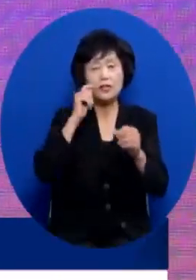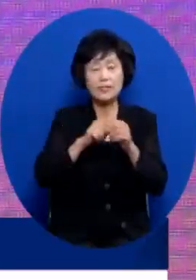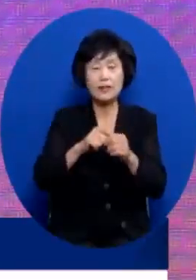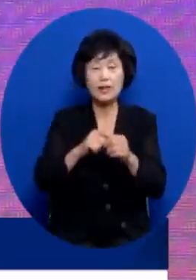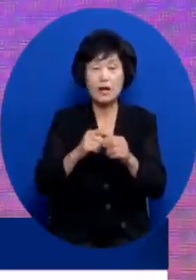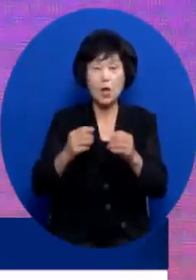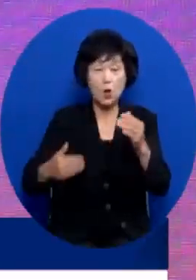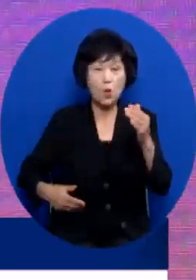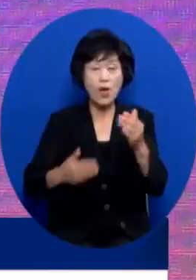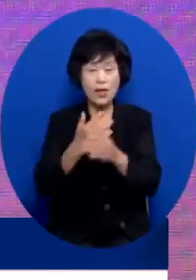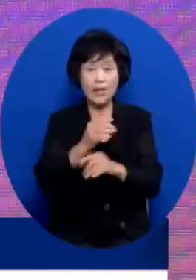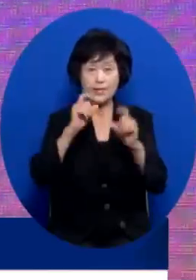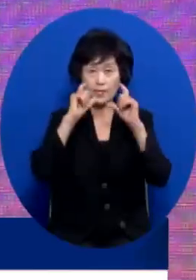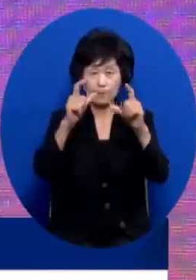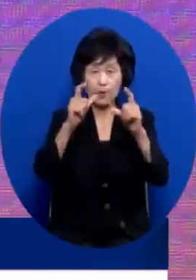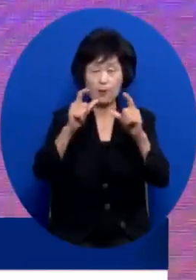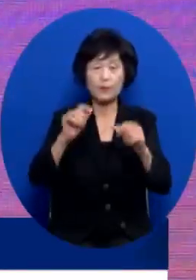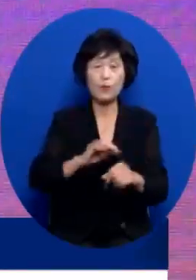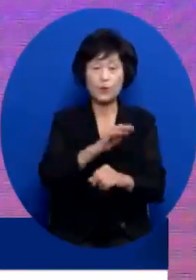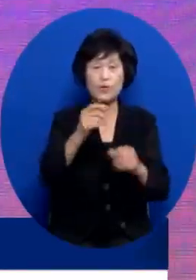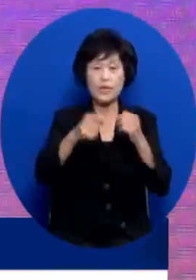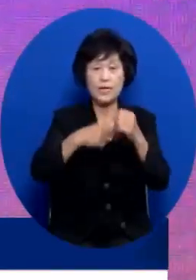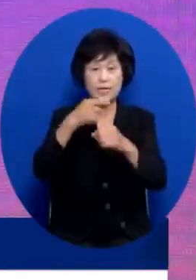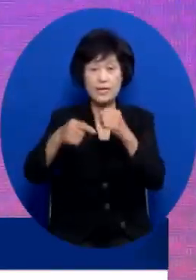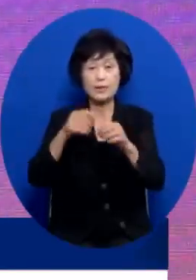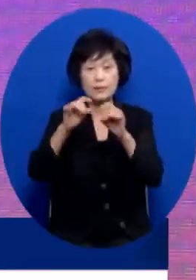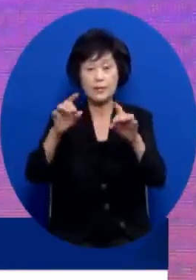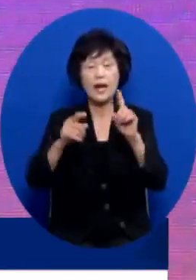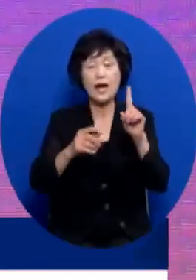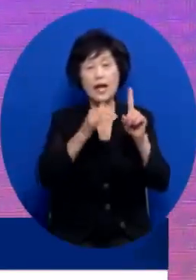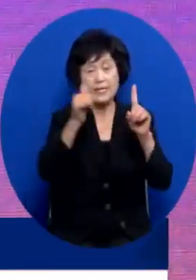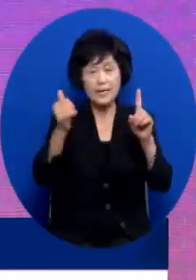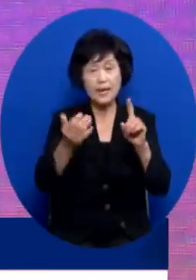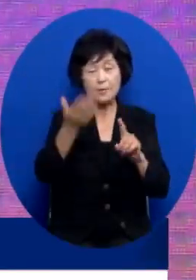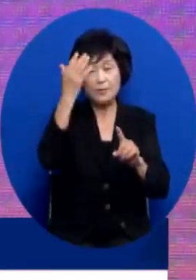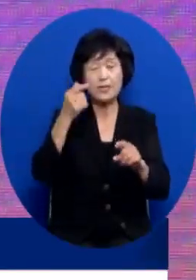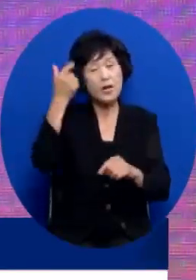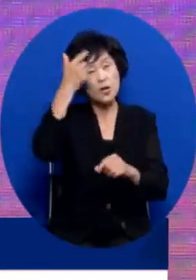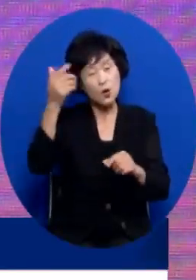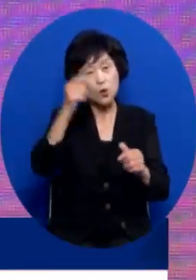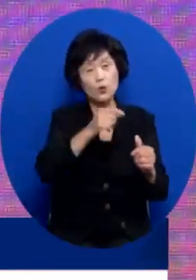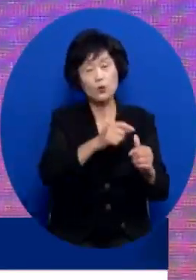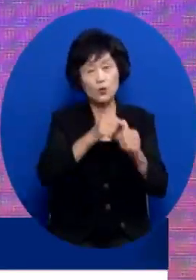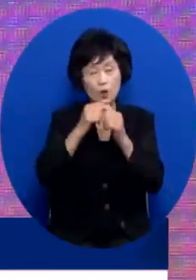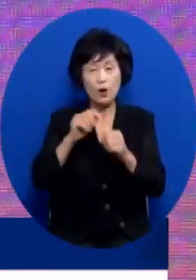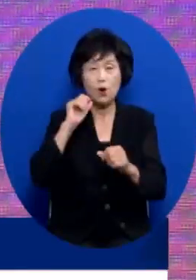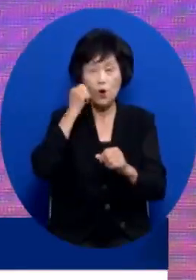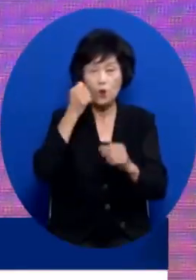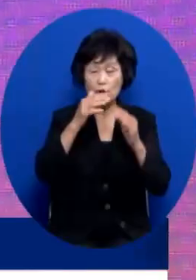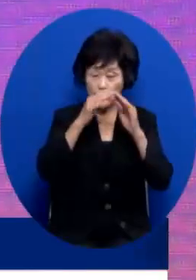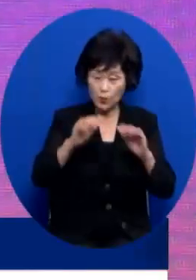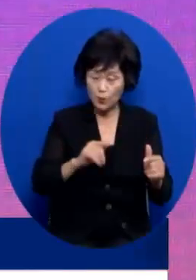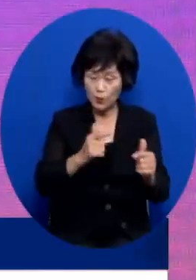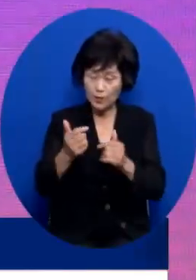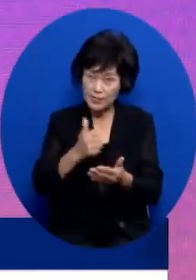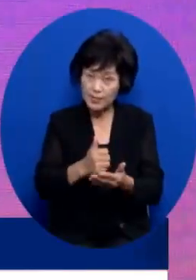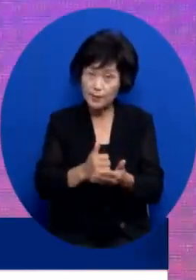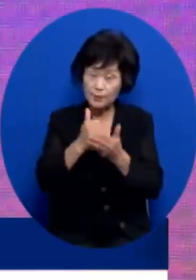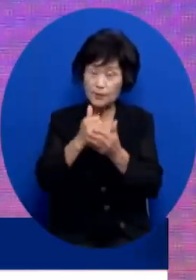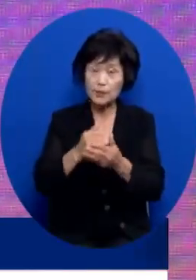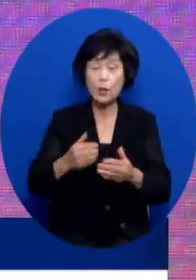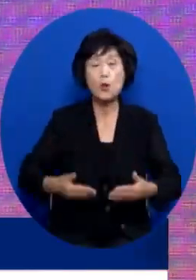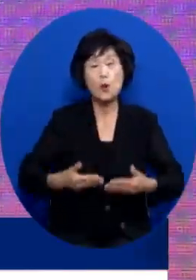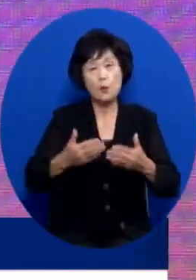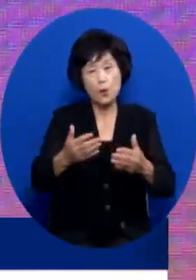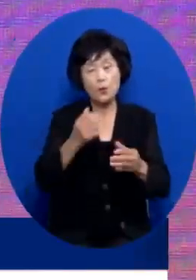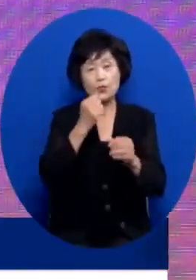우리는 해마다 한 사람 이상 영혼을 구원하고 어려운 이웃을 섬기는